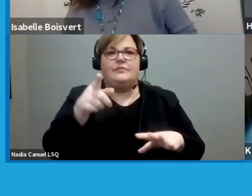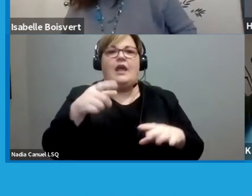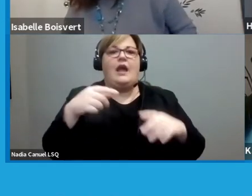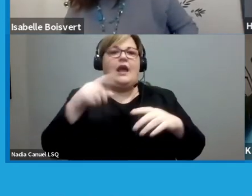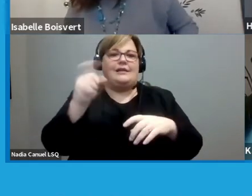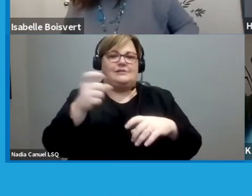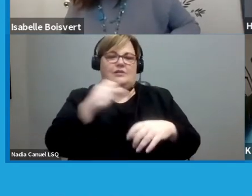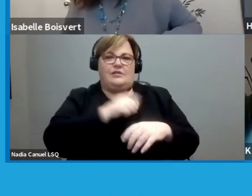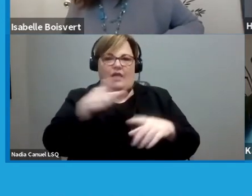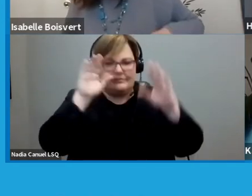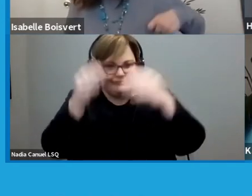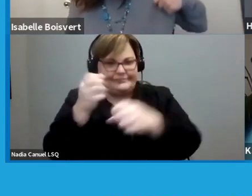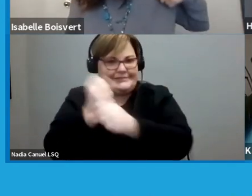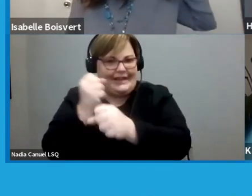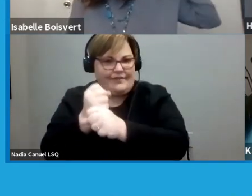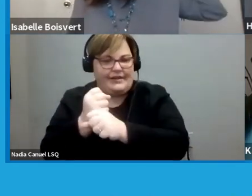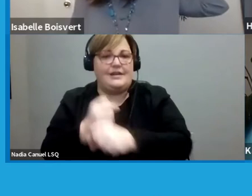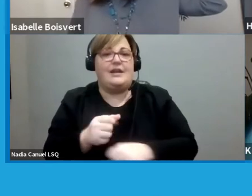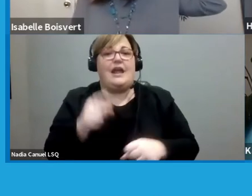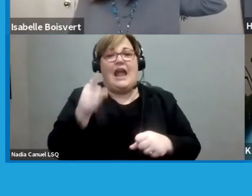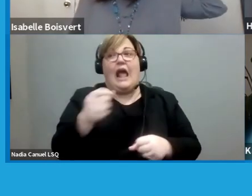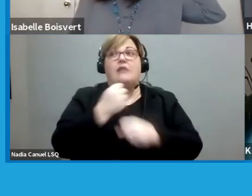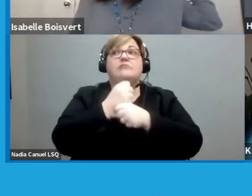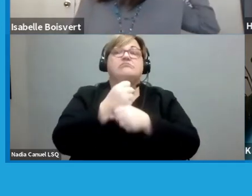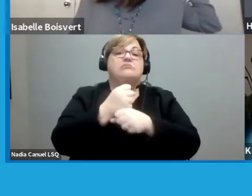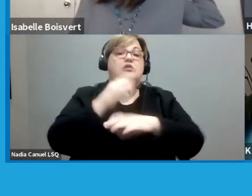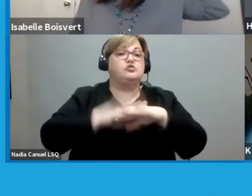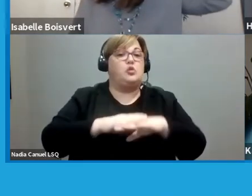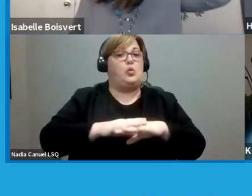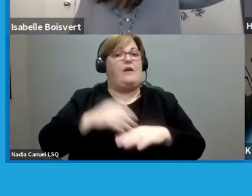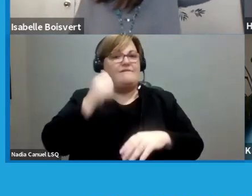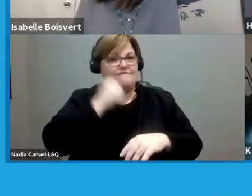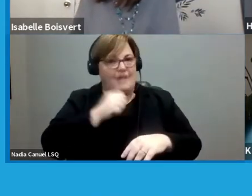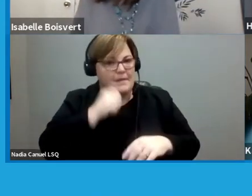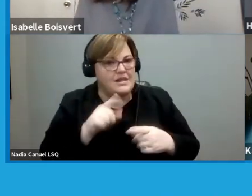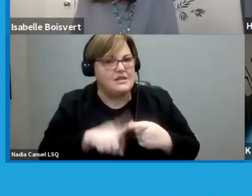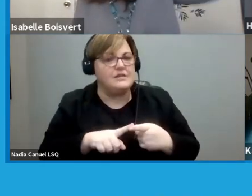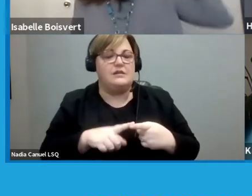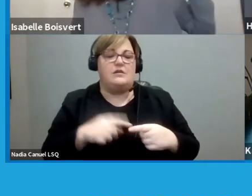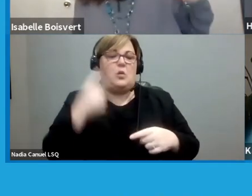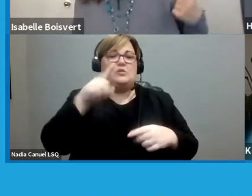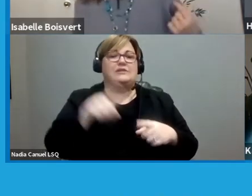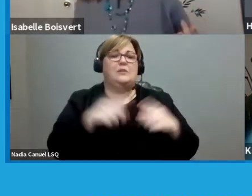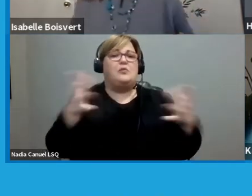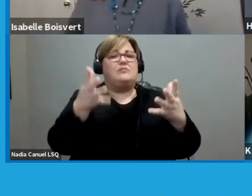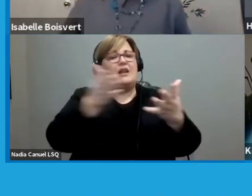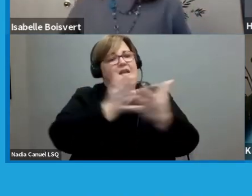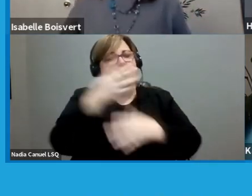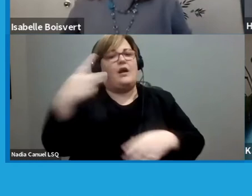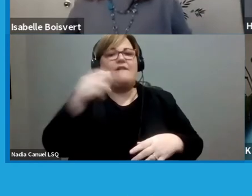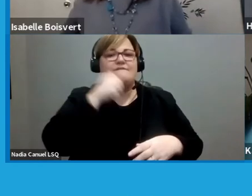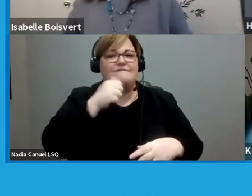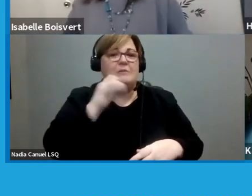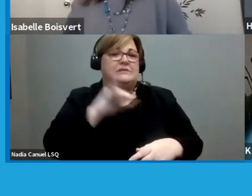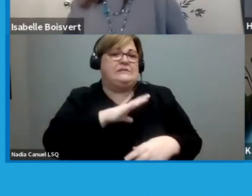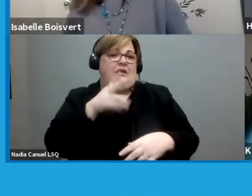et réalisations professionnelles, elle milite au sein d'organismes féministes et d'organismes qui œuvrent pour la promotion des droits des femmes en situation de handicap,